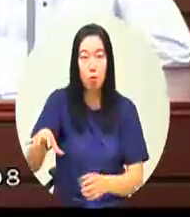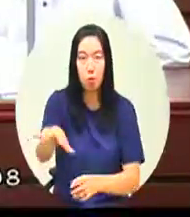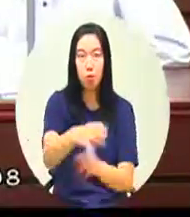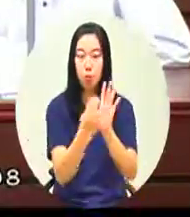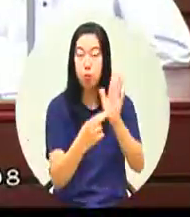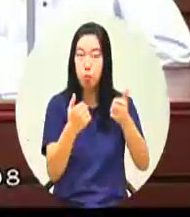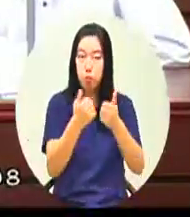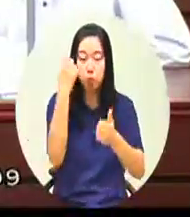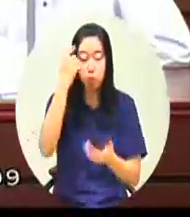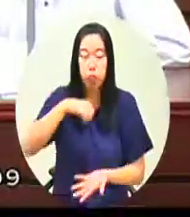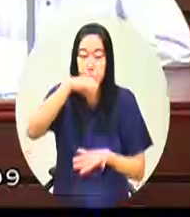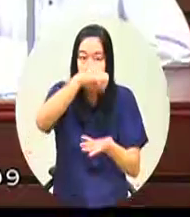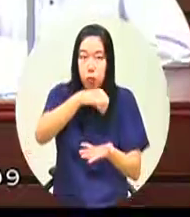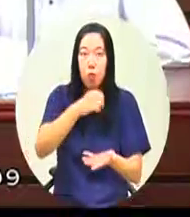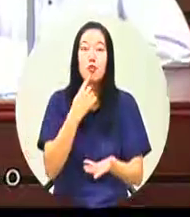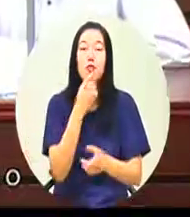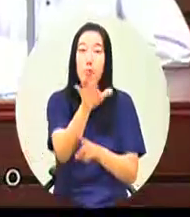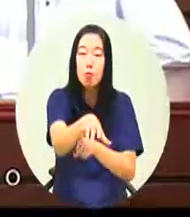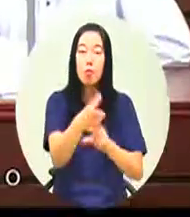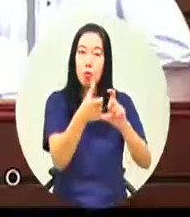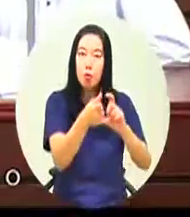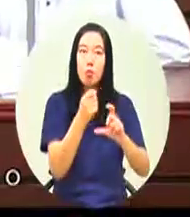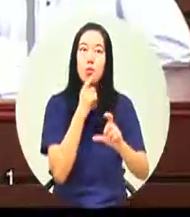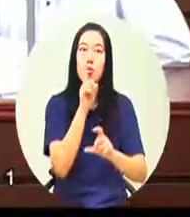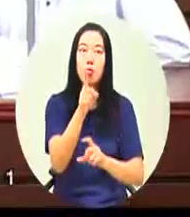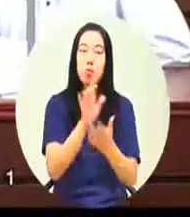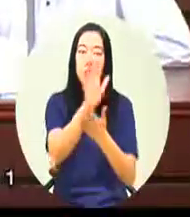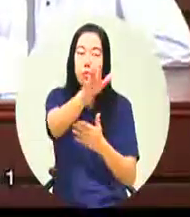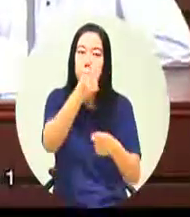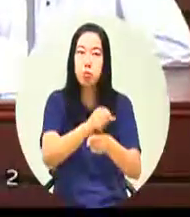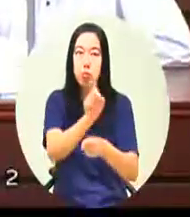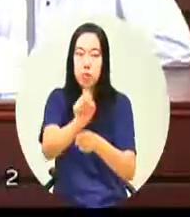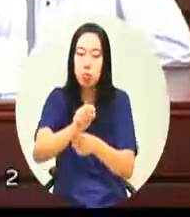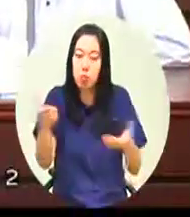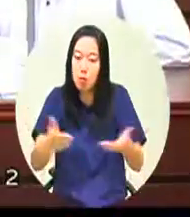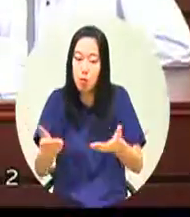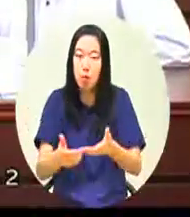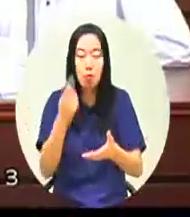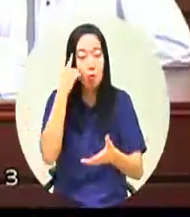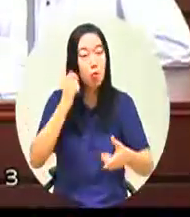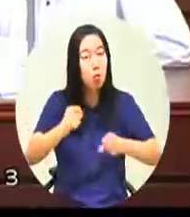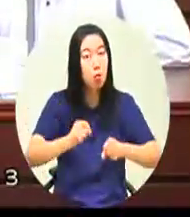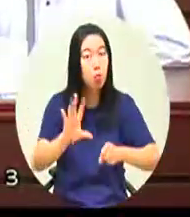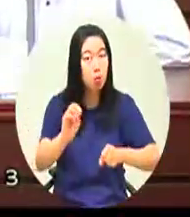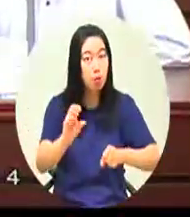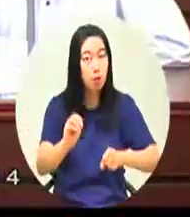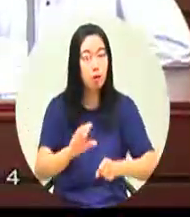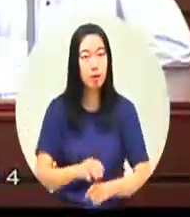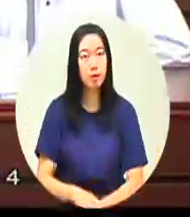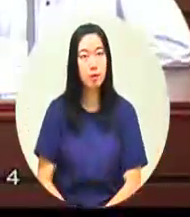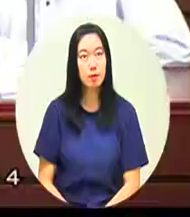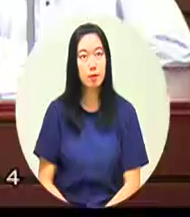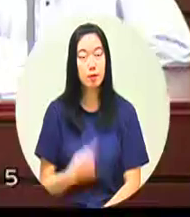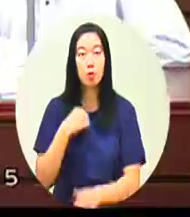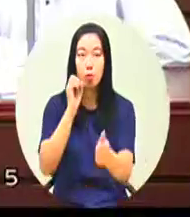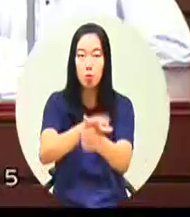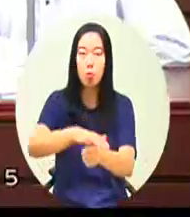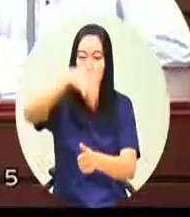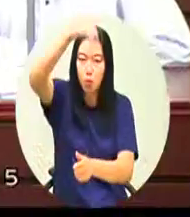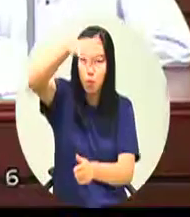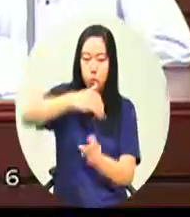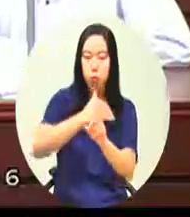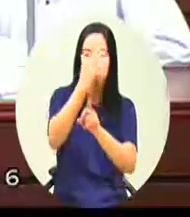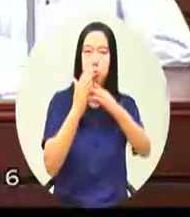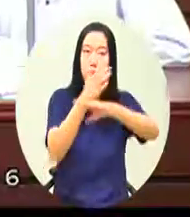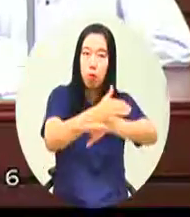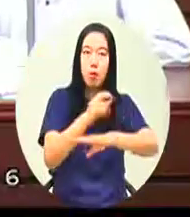这个美浓区的这个。 你有做将来要做怎么样整治嘛？ 对我们美浓区的话，它的一个强降雨超过我们的设计标准。